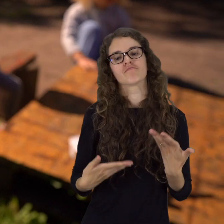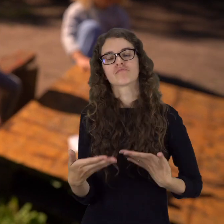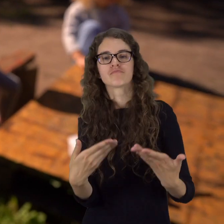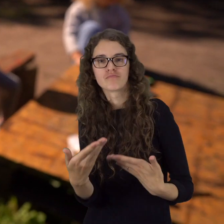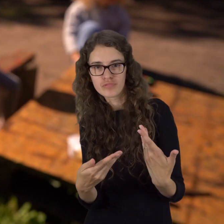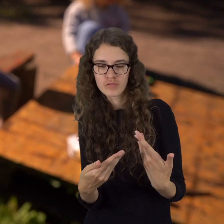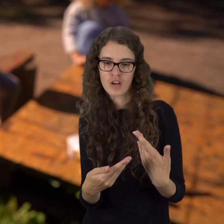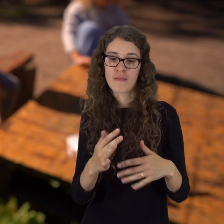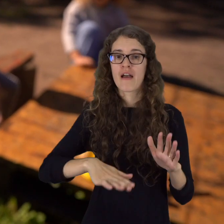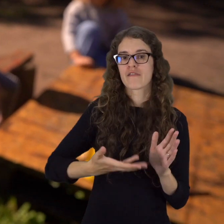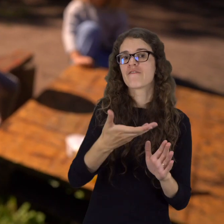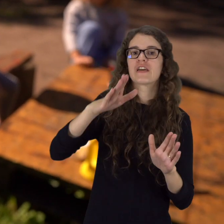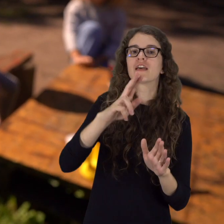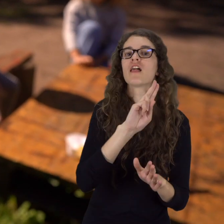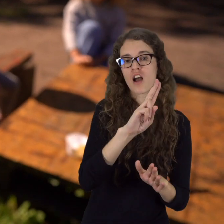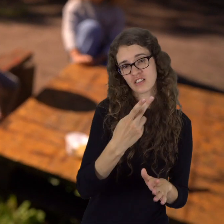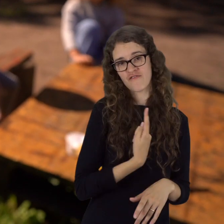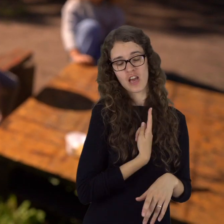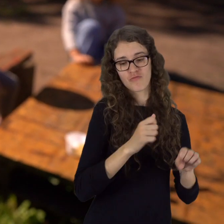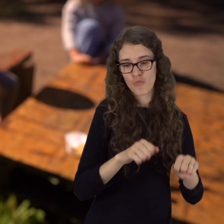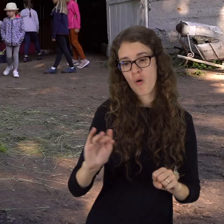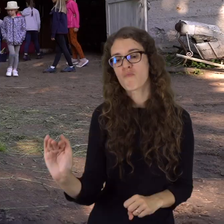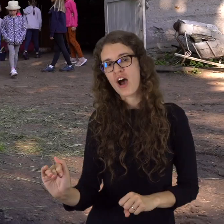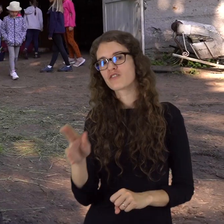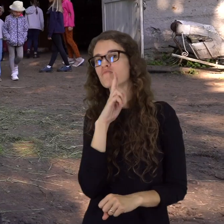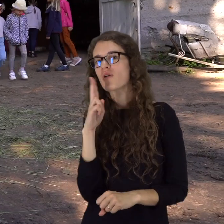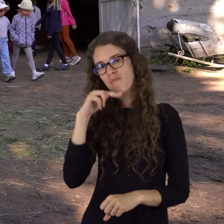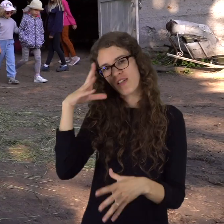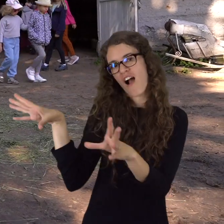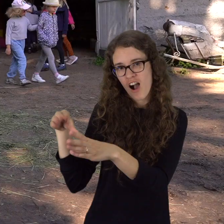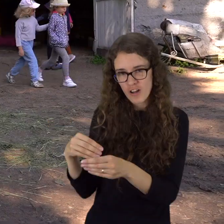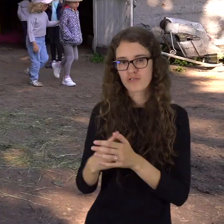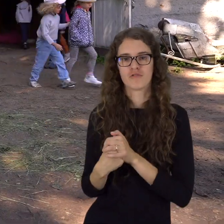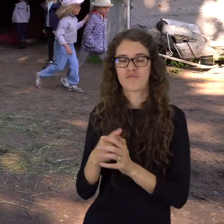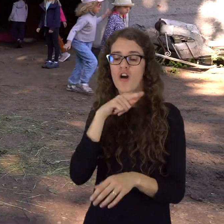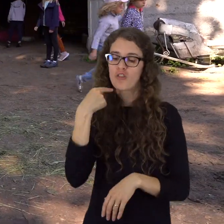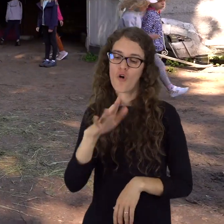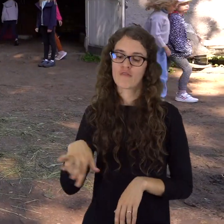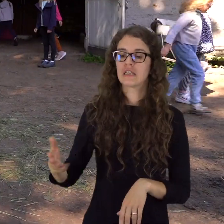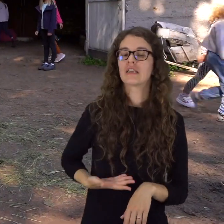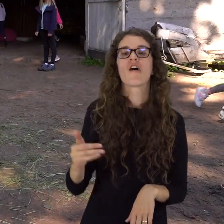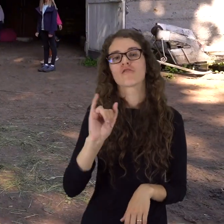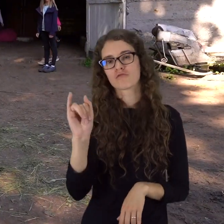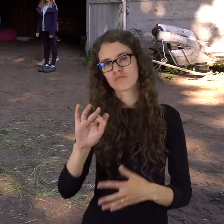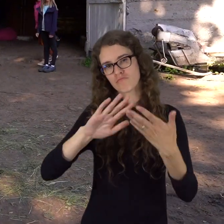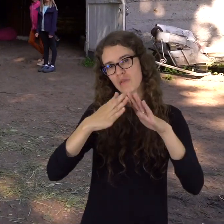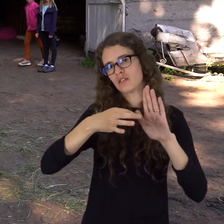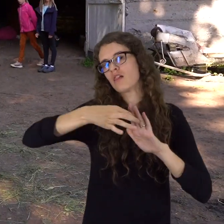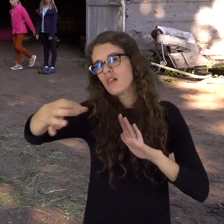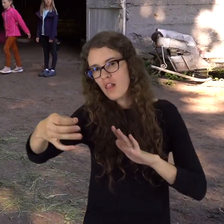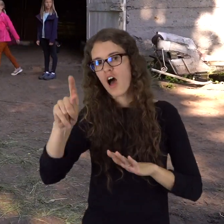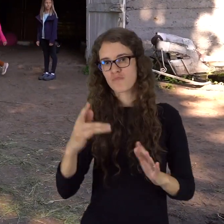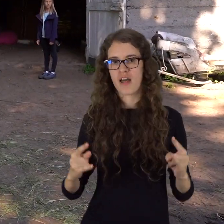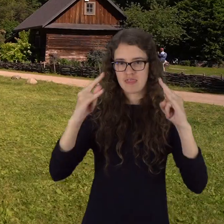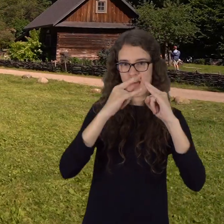aišku, su tėvų priežiūra, ar kuriem vaikam reikia, kai kuriem vyresniem jau nebereikėjo. Dauguma vaikų ir šiaip gyvena, na, užmiestyje arba kažkur